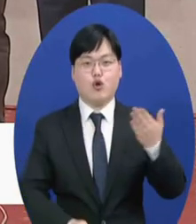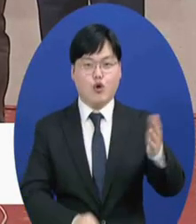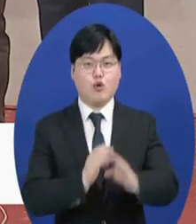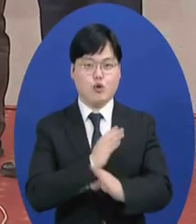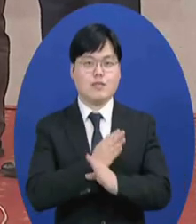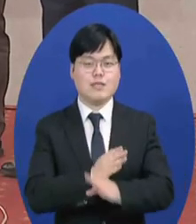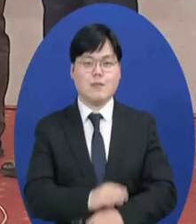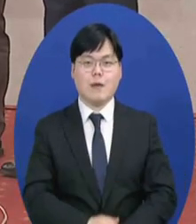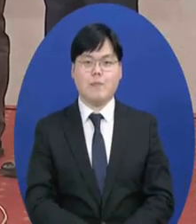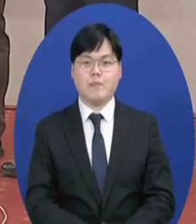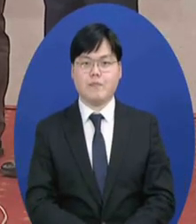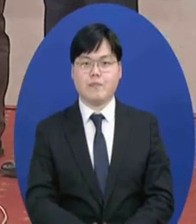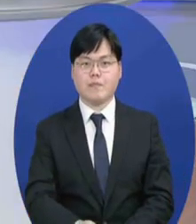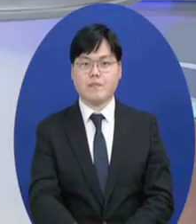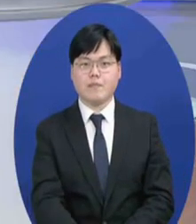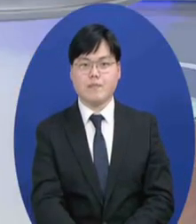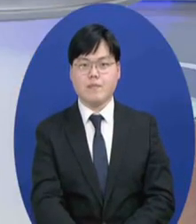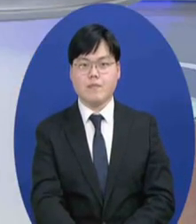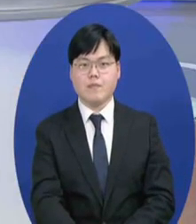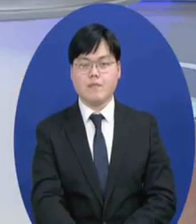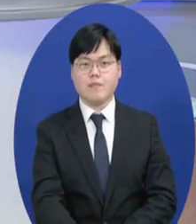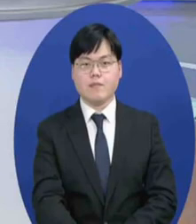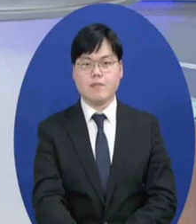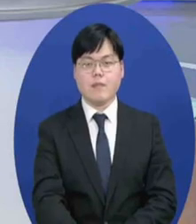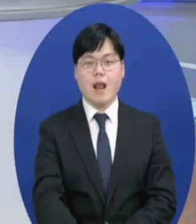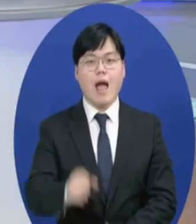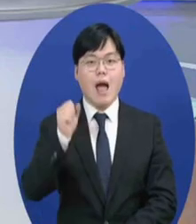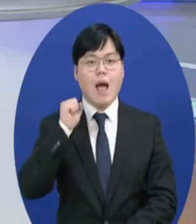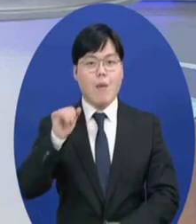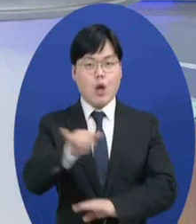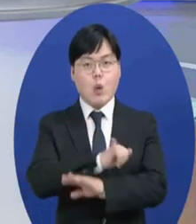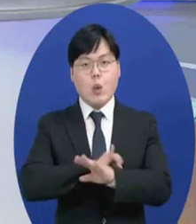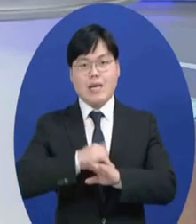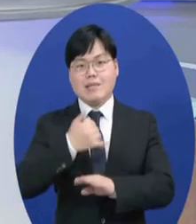хүргүүлсэн байна. Гурван байгууллага албан тушаалт хүргээд байгаа. Америкийн нэгдсэн улсын зарим их сургуульд